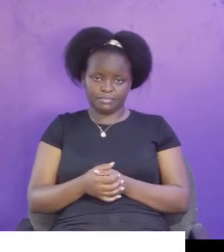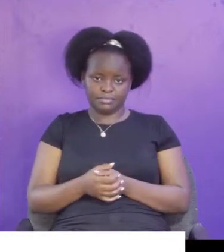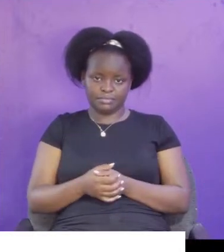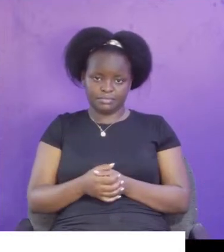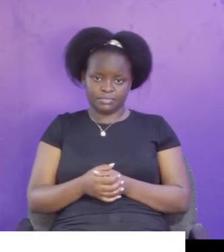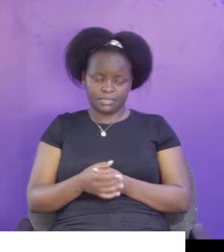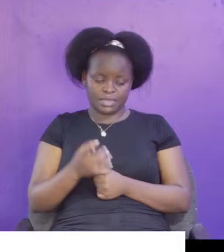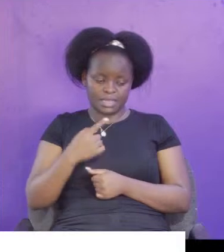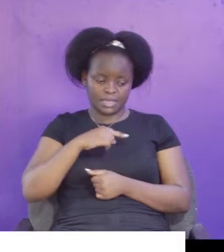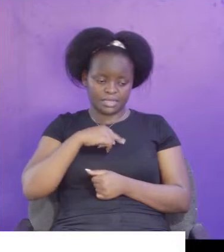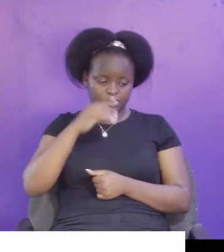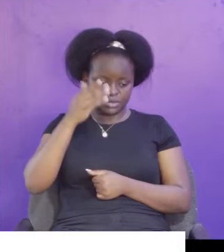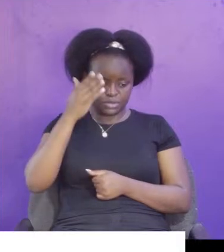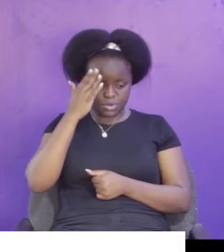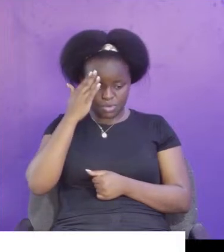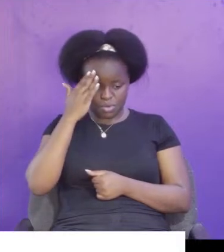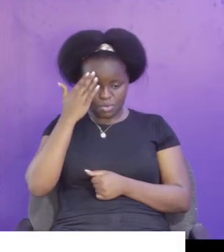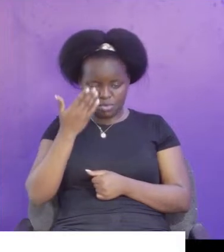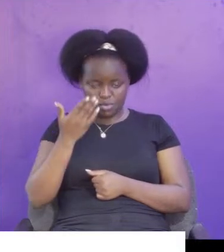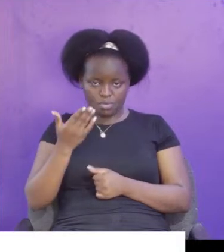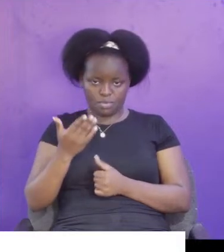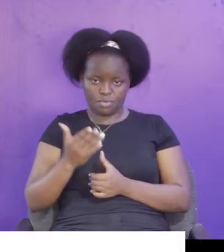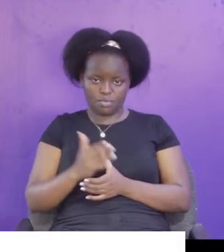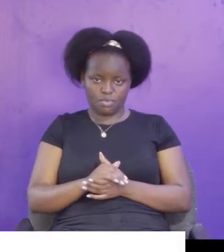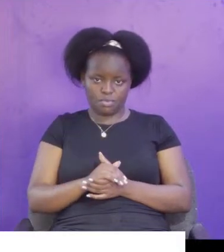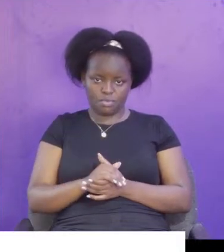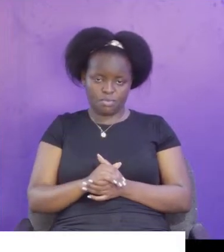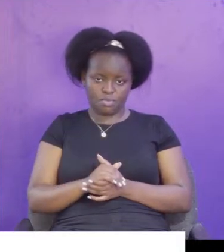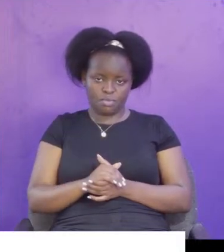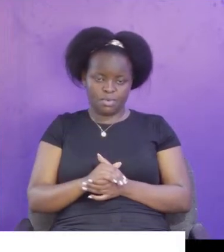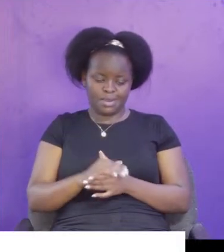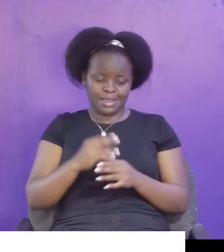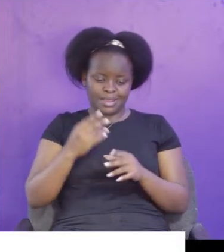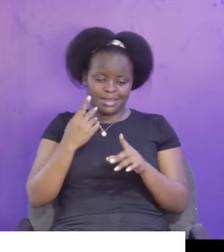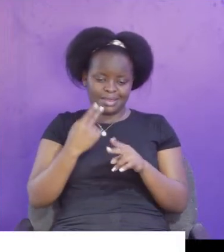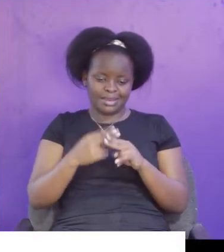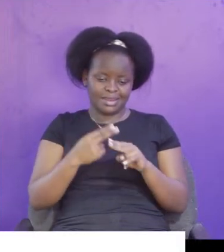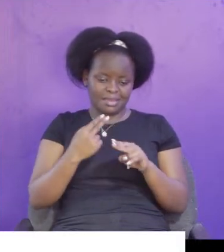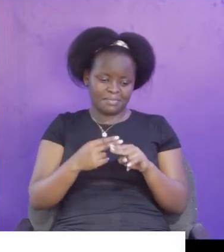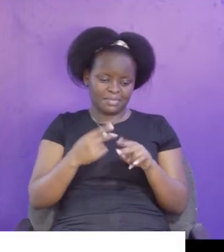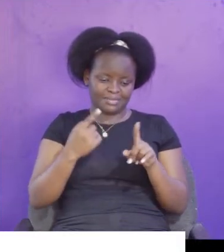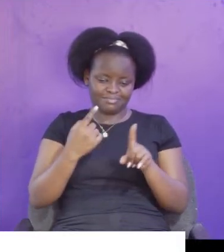tulimjua kwa majina tofauti.